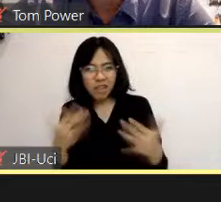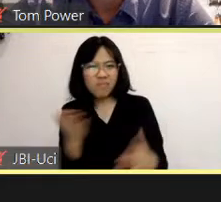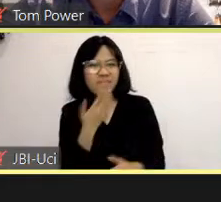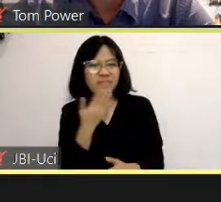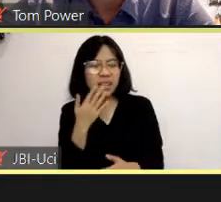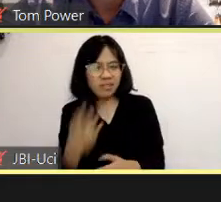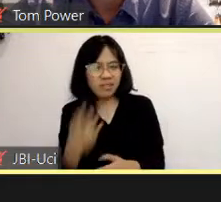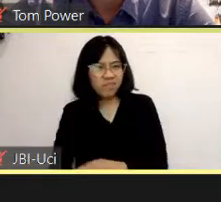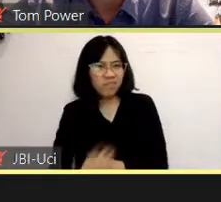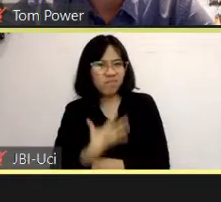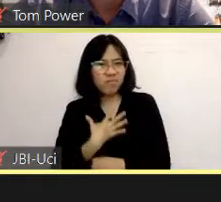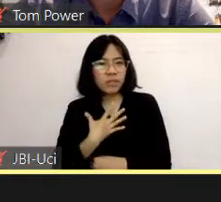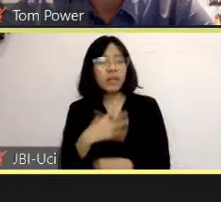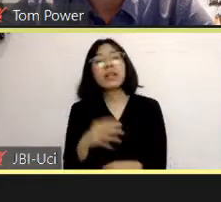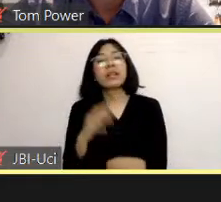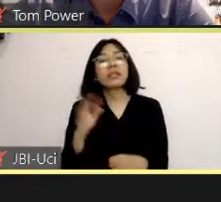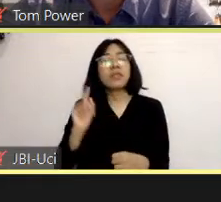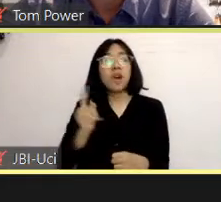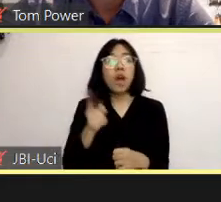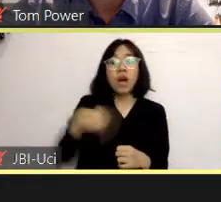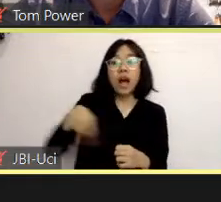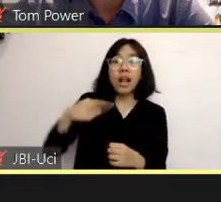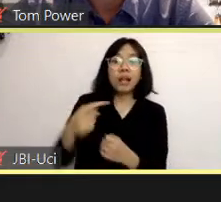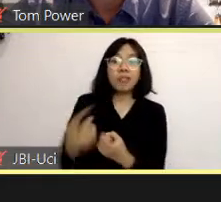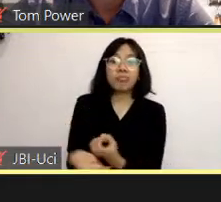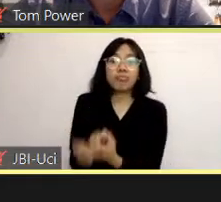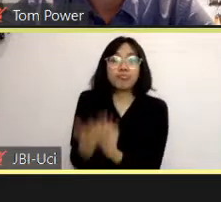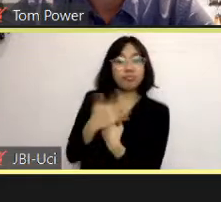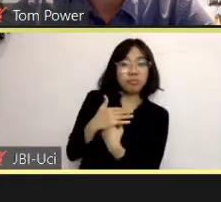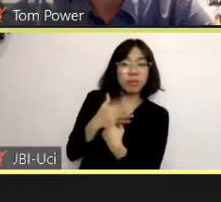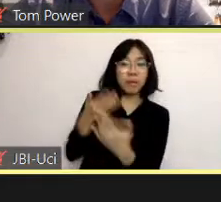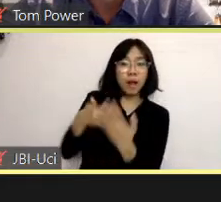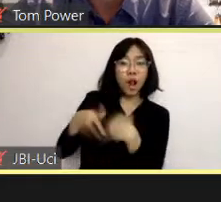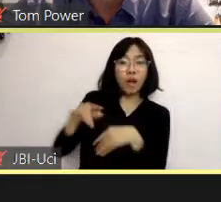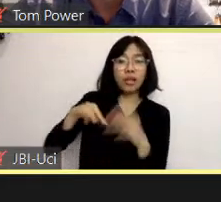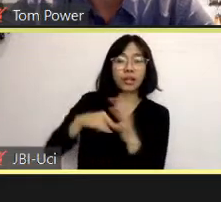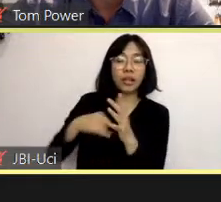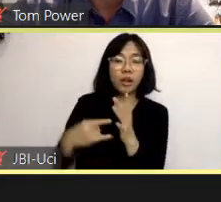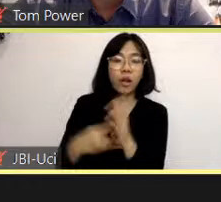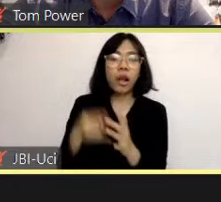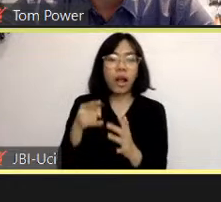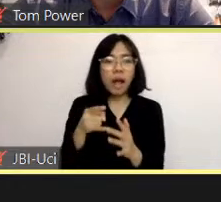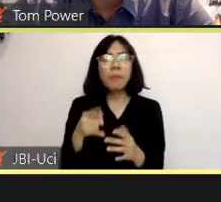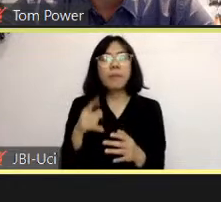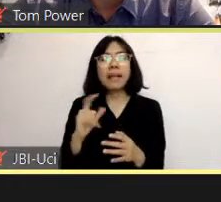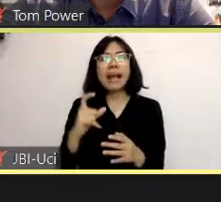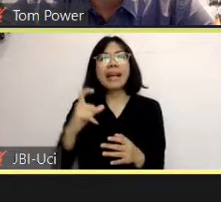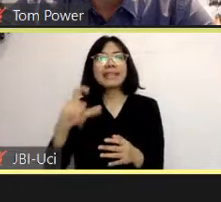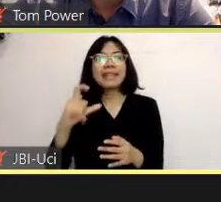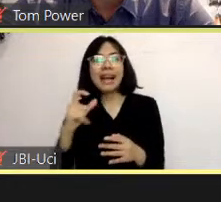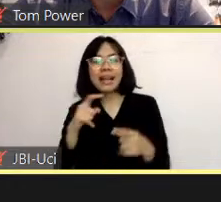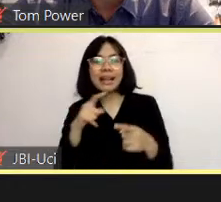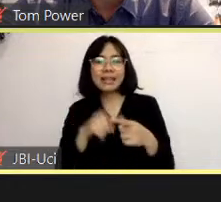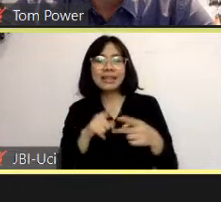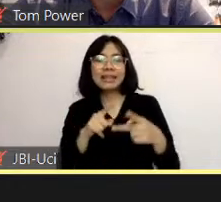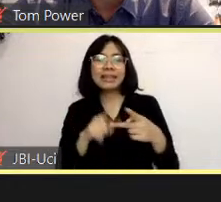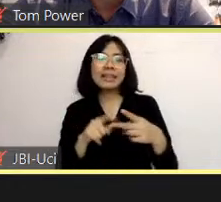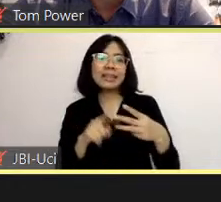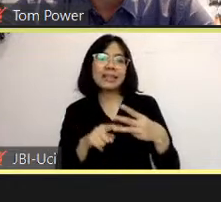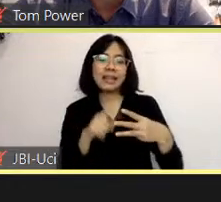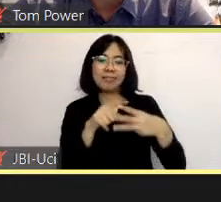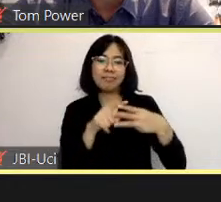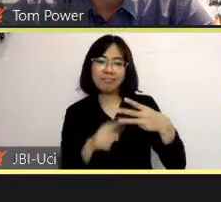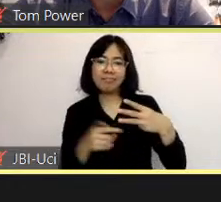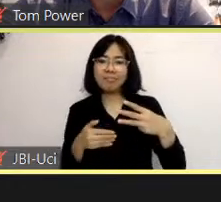Kedepan kita bisa menempuh paling tidak tiga hal untuk bisa memastikan resiko